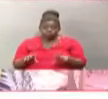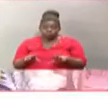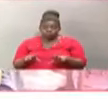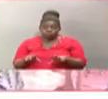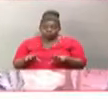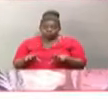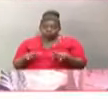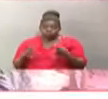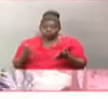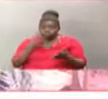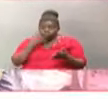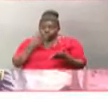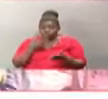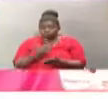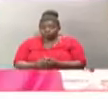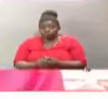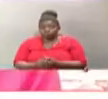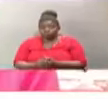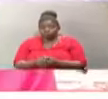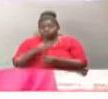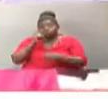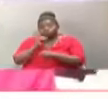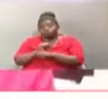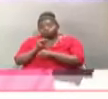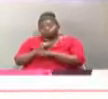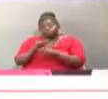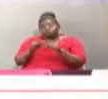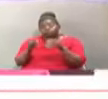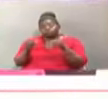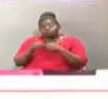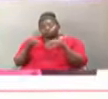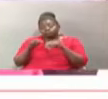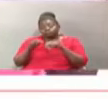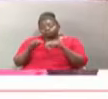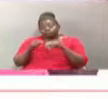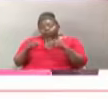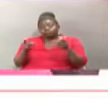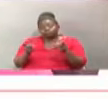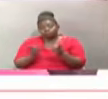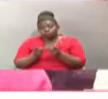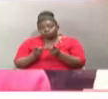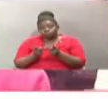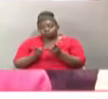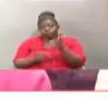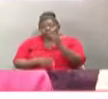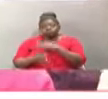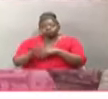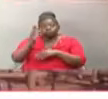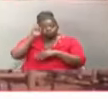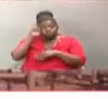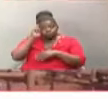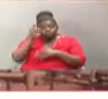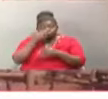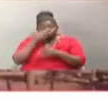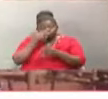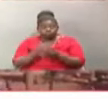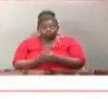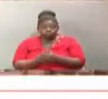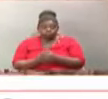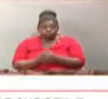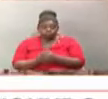kirungi tujja kukola naye webanga batuwadde emidaala waneno Kula katonda ya tuju kide chirunji. Ya seleza